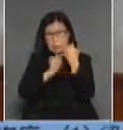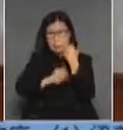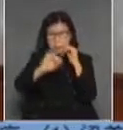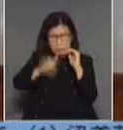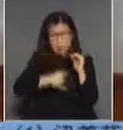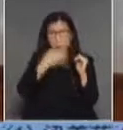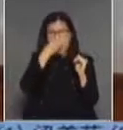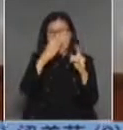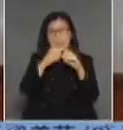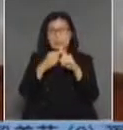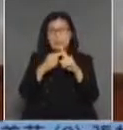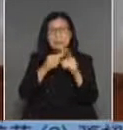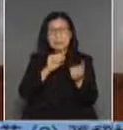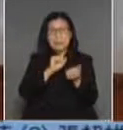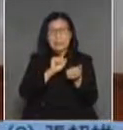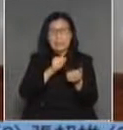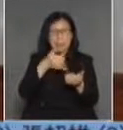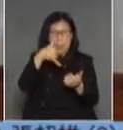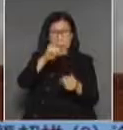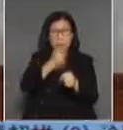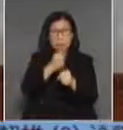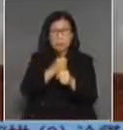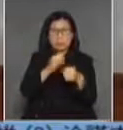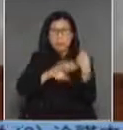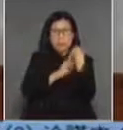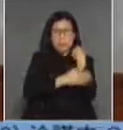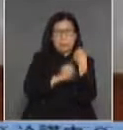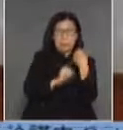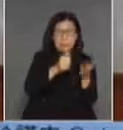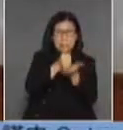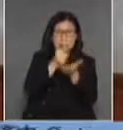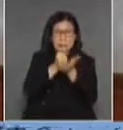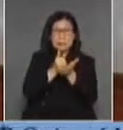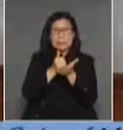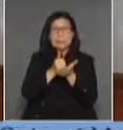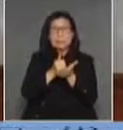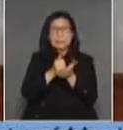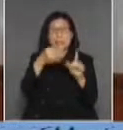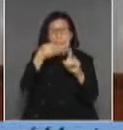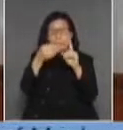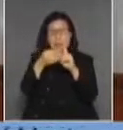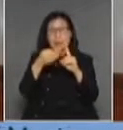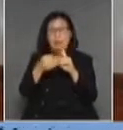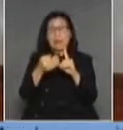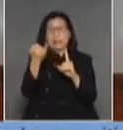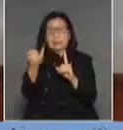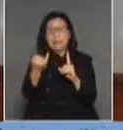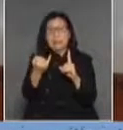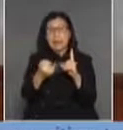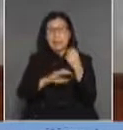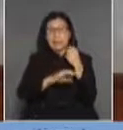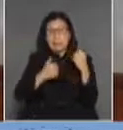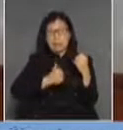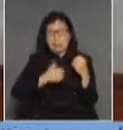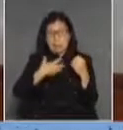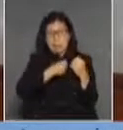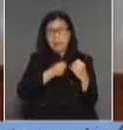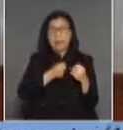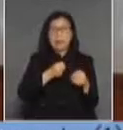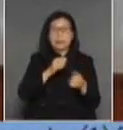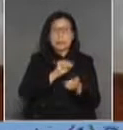事罪行。現時受聘非法勞工的僱主，最高刑罰是入獄3年